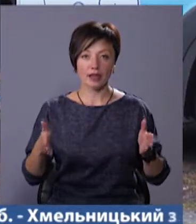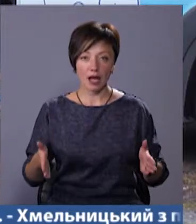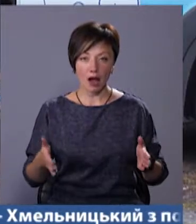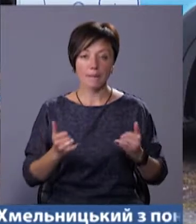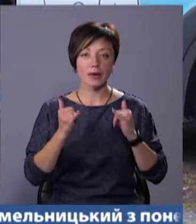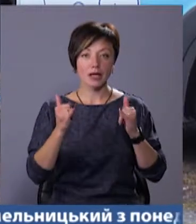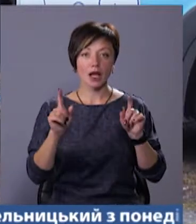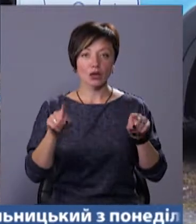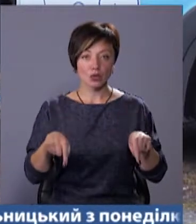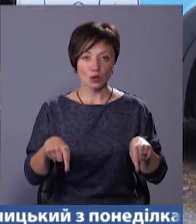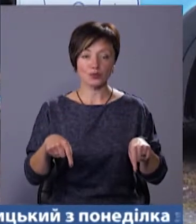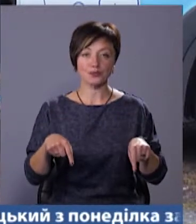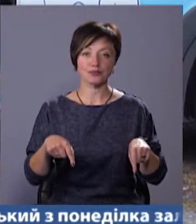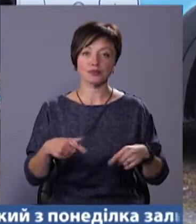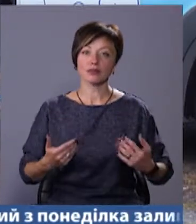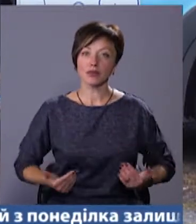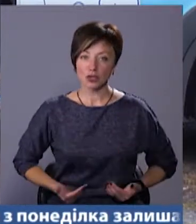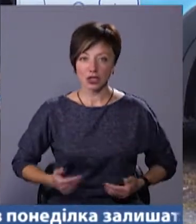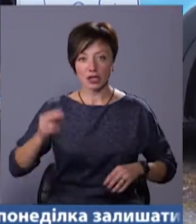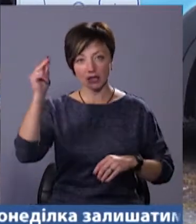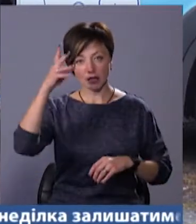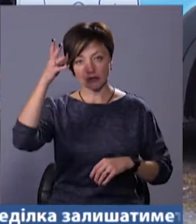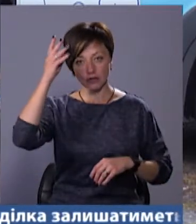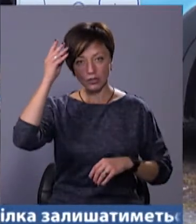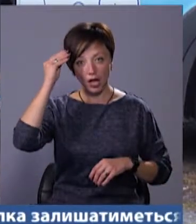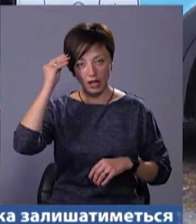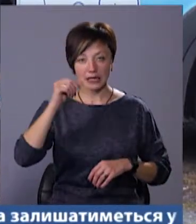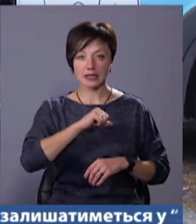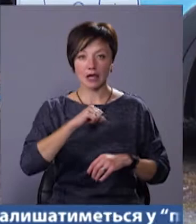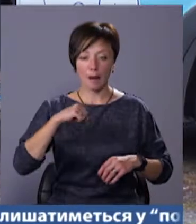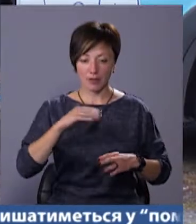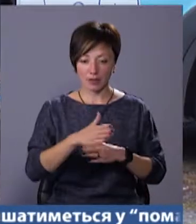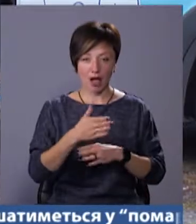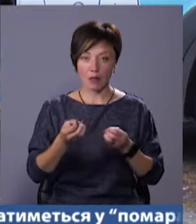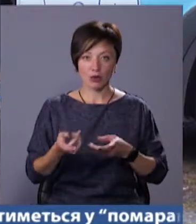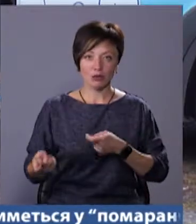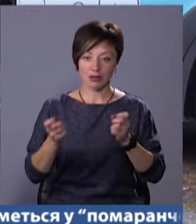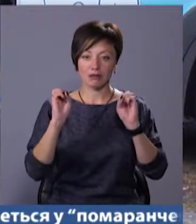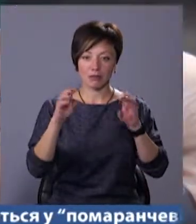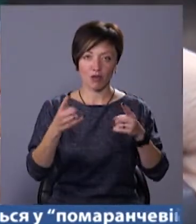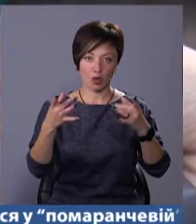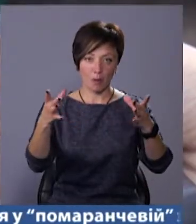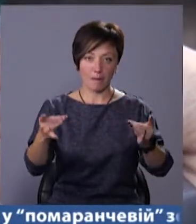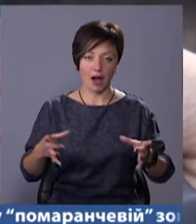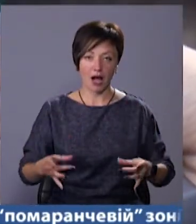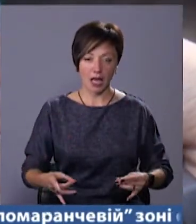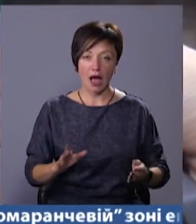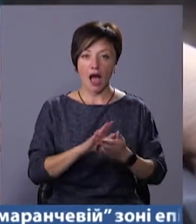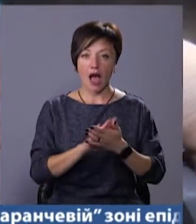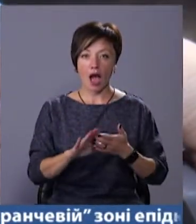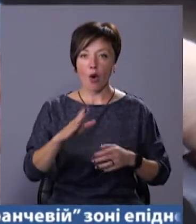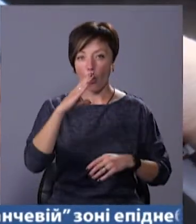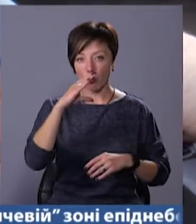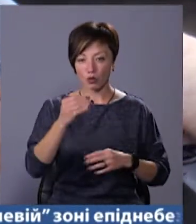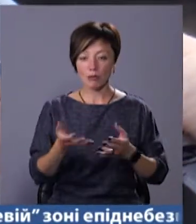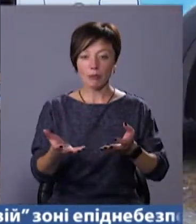того, аби, по суті, жителі також навчалися вже попередньо відсортовувати ці відходи, а не просто принесли все в одному пакеті. Екобус приймає відходи